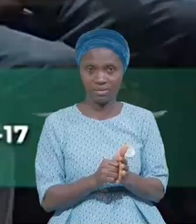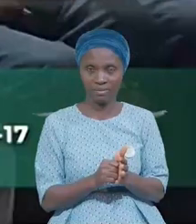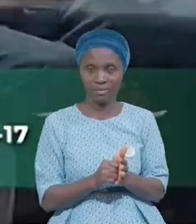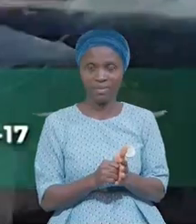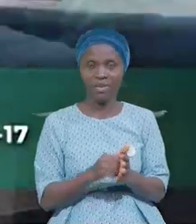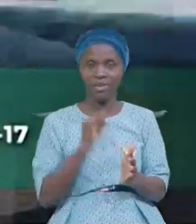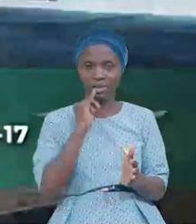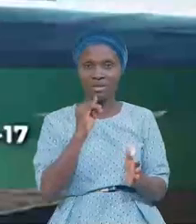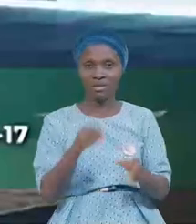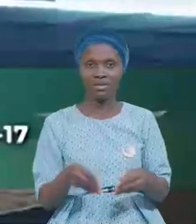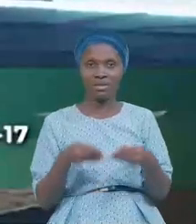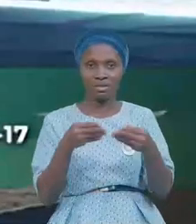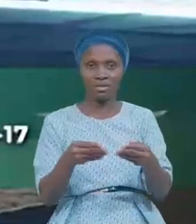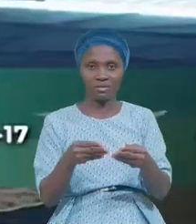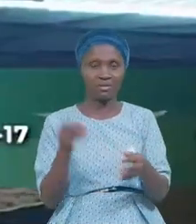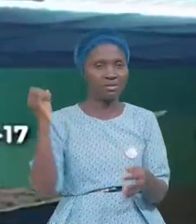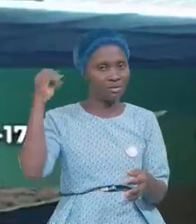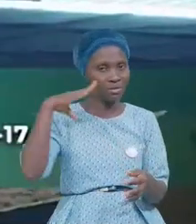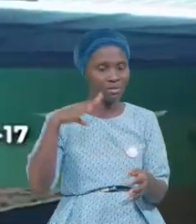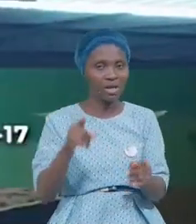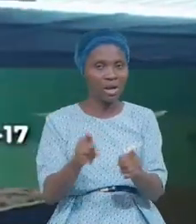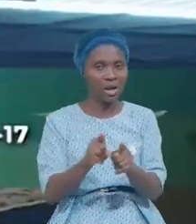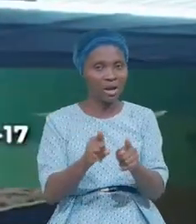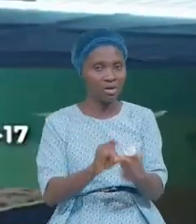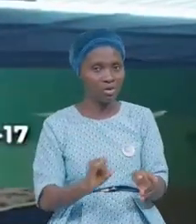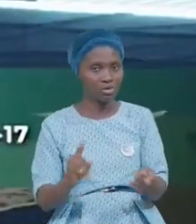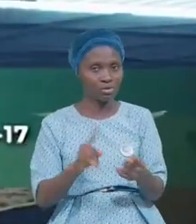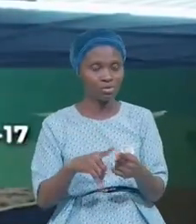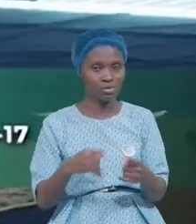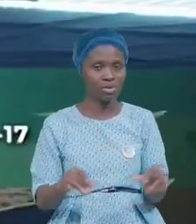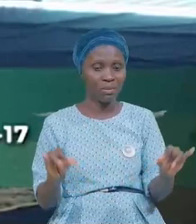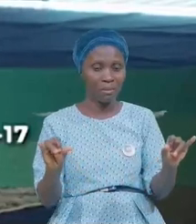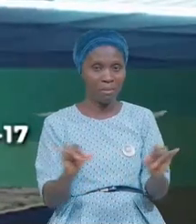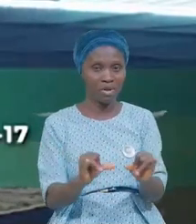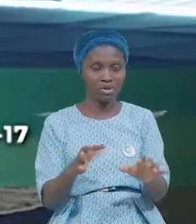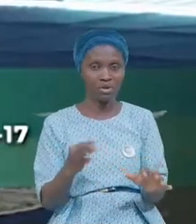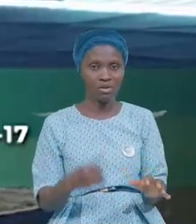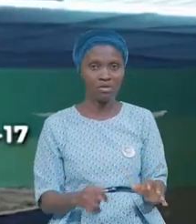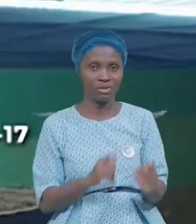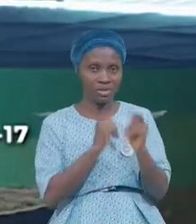la grâce a été donnée. La grâce a été donnée selon la mesure du don de Christ.